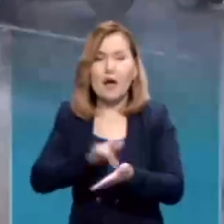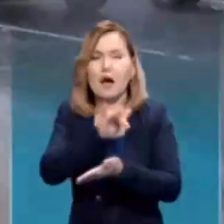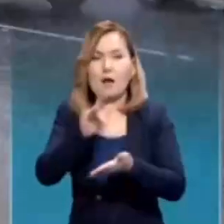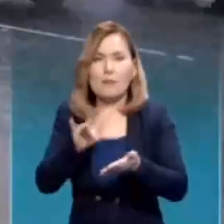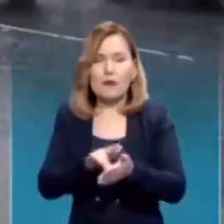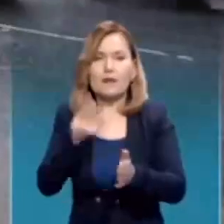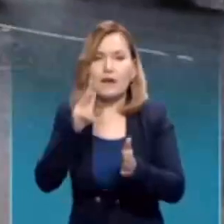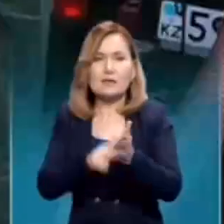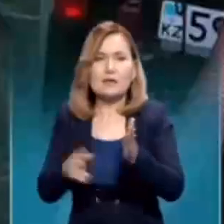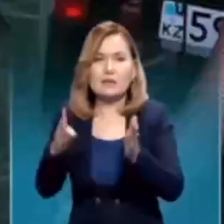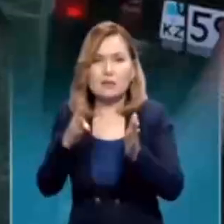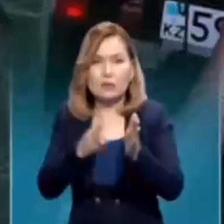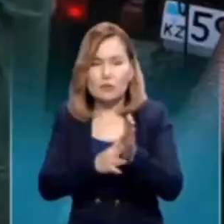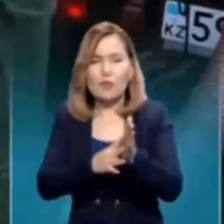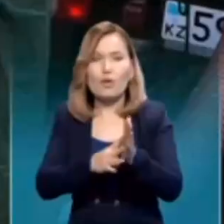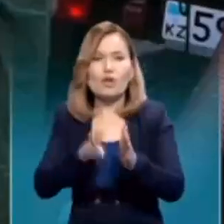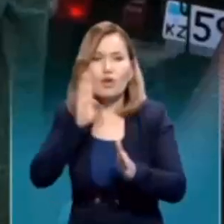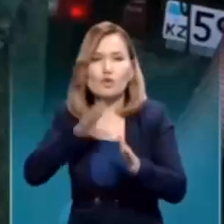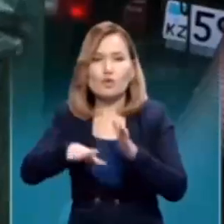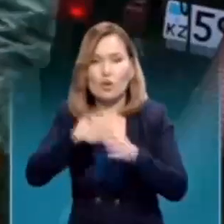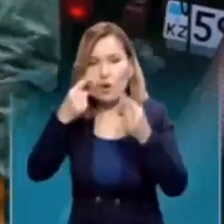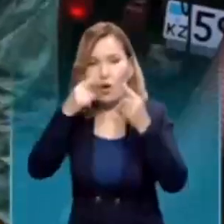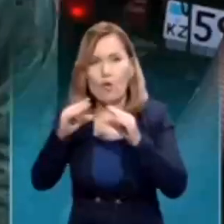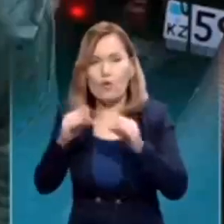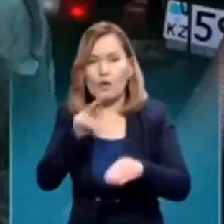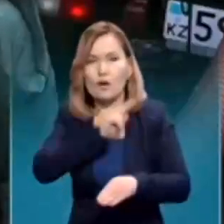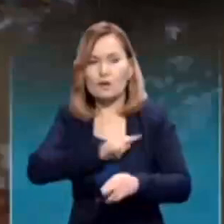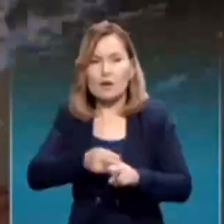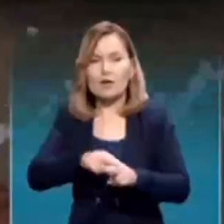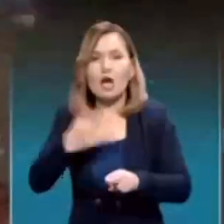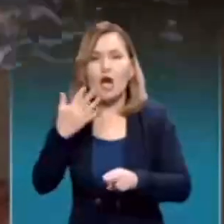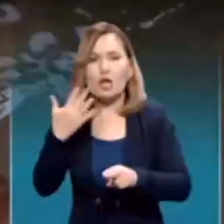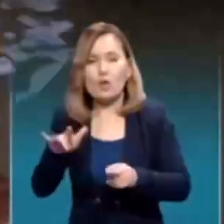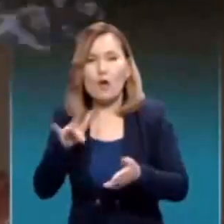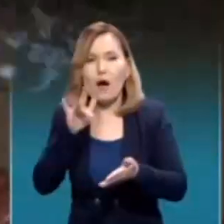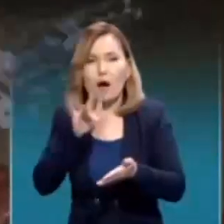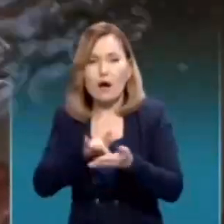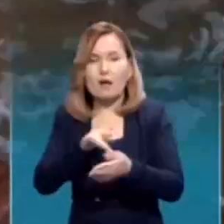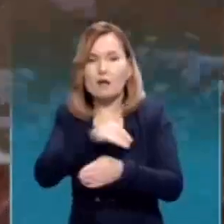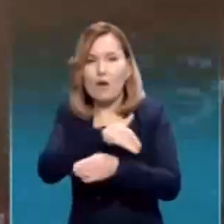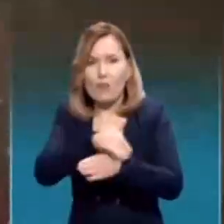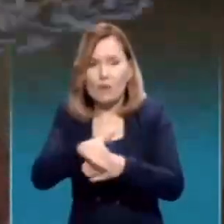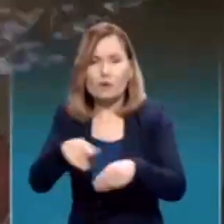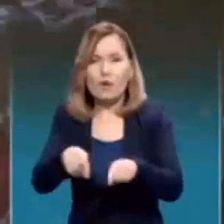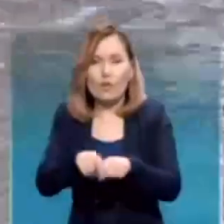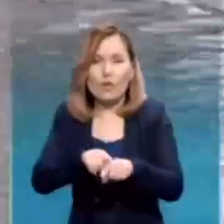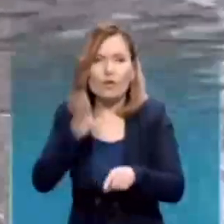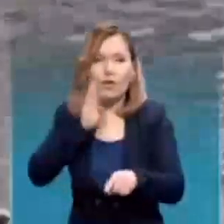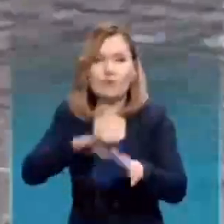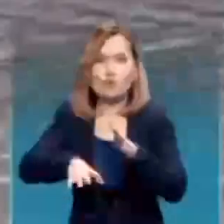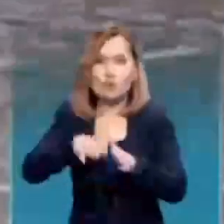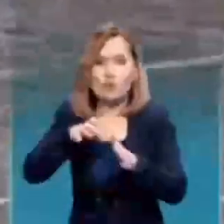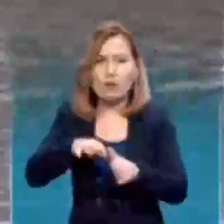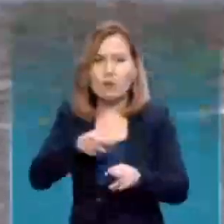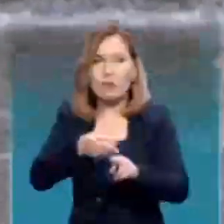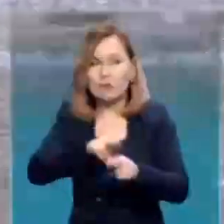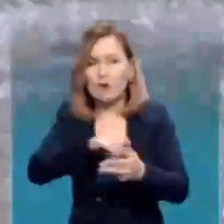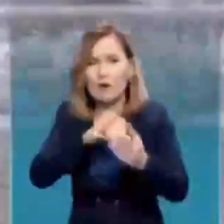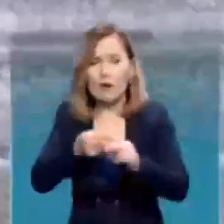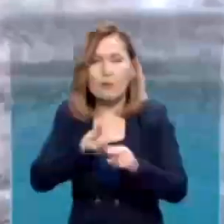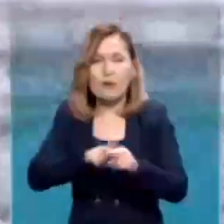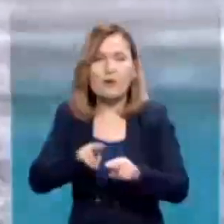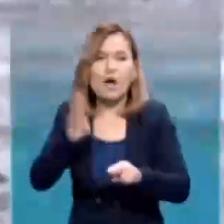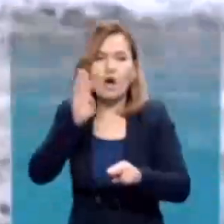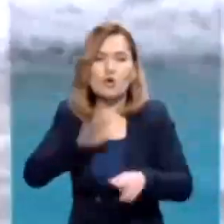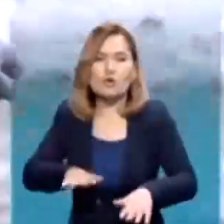бойынша 89 су сорғыш көлік жұмыс істеп жатыр. Оның 50-і қала орталығында, қалғаны тұрғындардың шақыртуы бойынша шеткері аудандарда жүр. Алайда